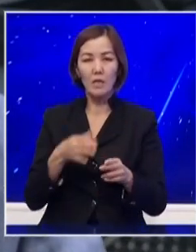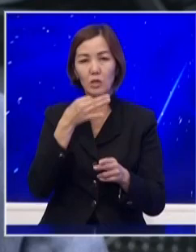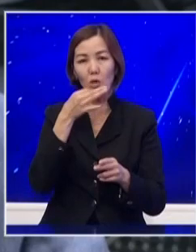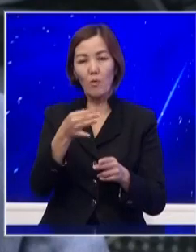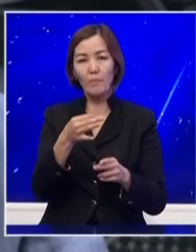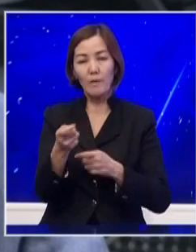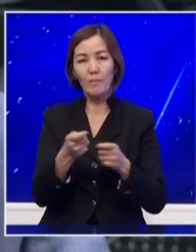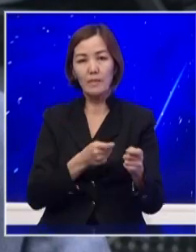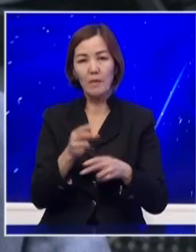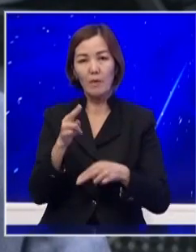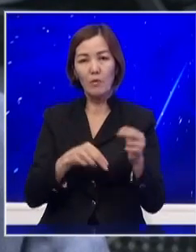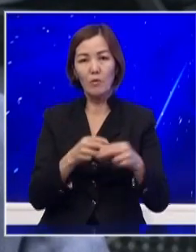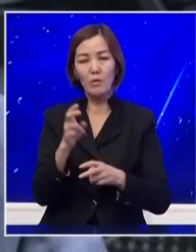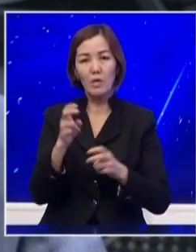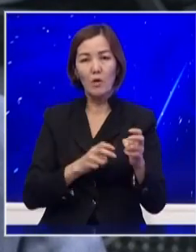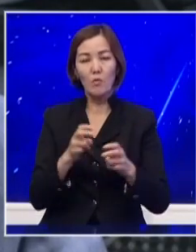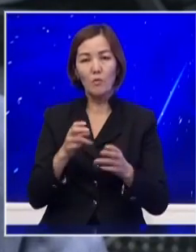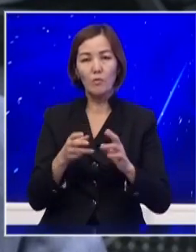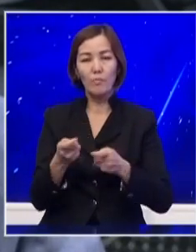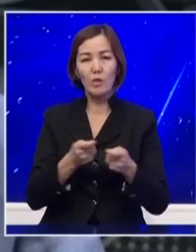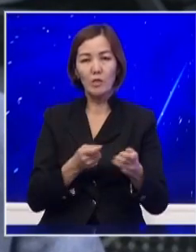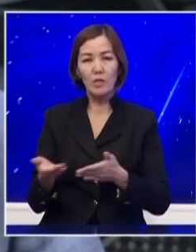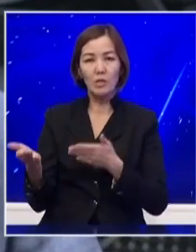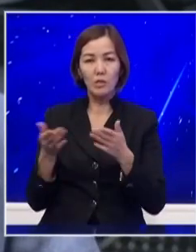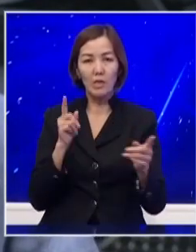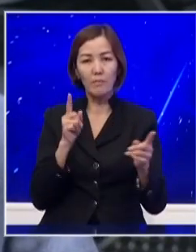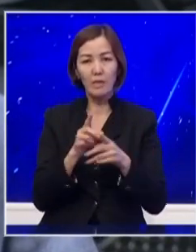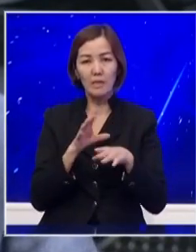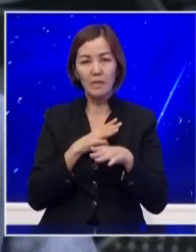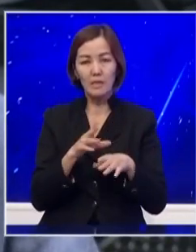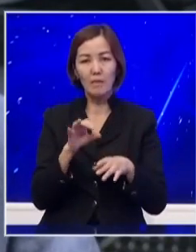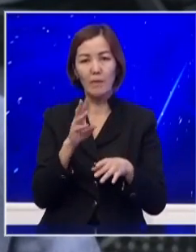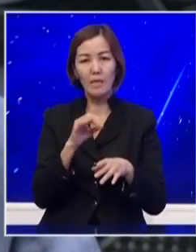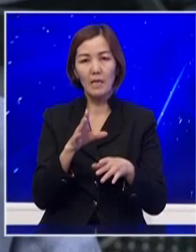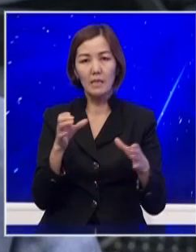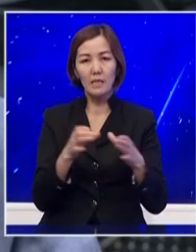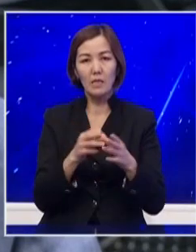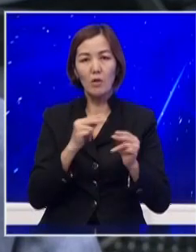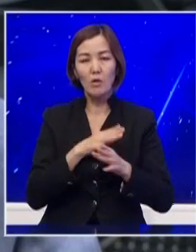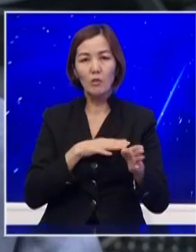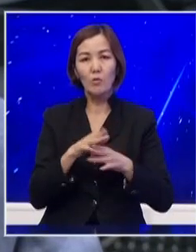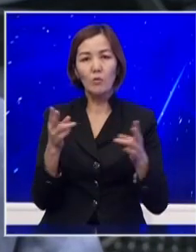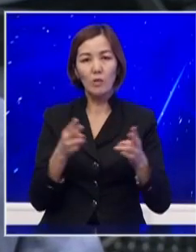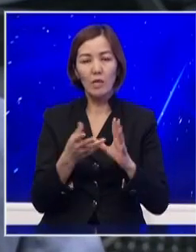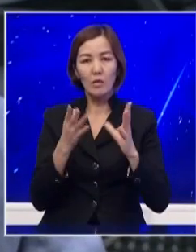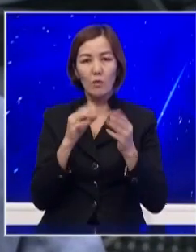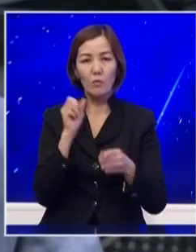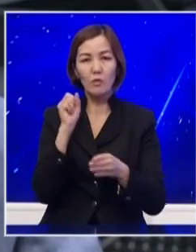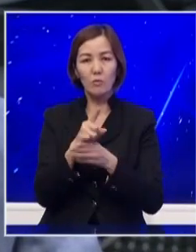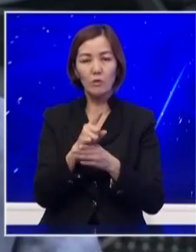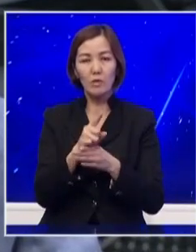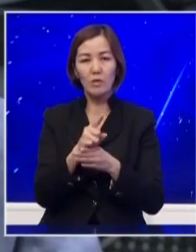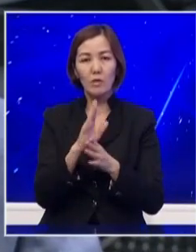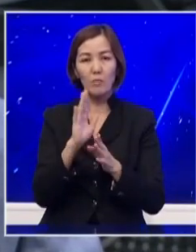мен мердігерді зауыт басшылығын шақырттық. Жиын нәтижесінде Монолит серіктестігі жұмысты толық аяқтау бойынша міндеттемені